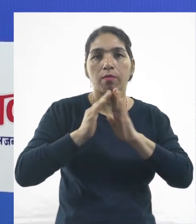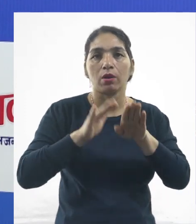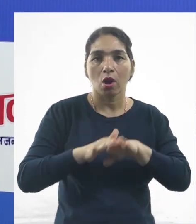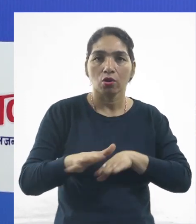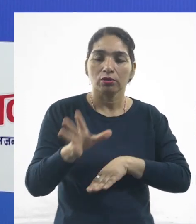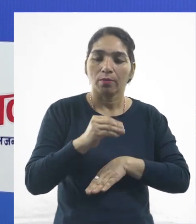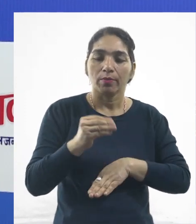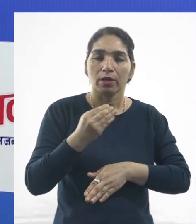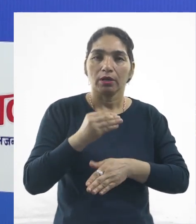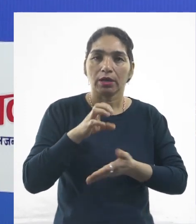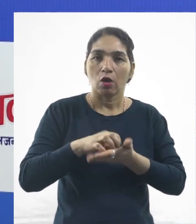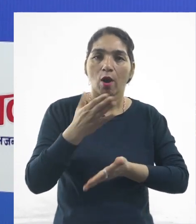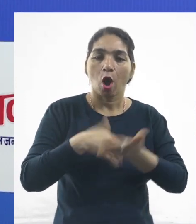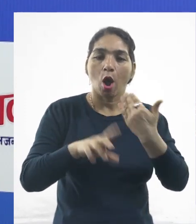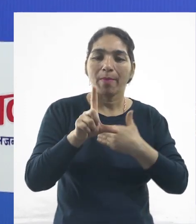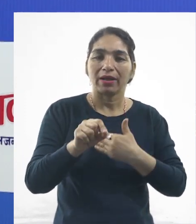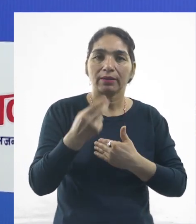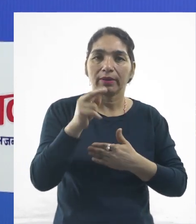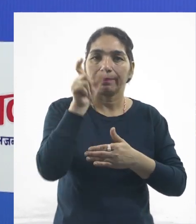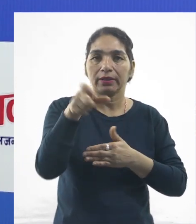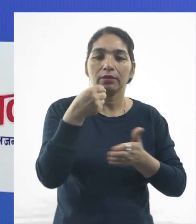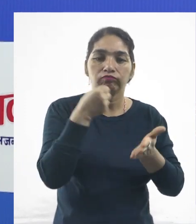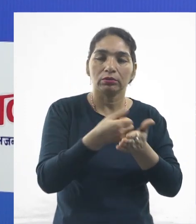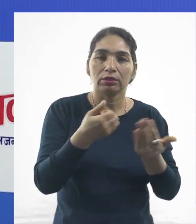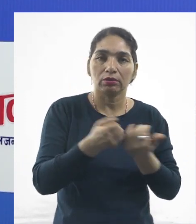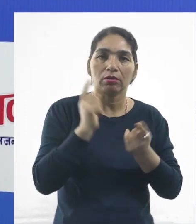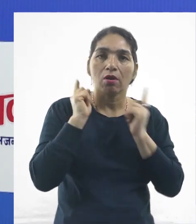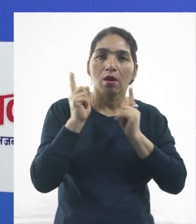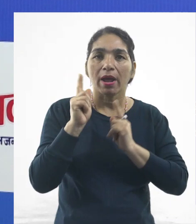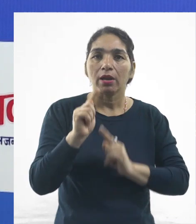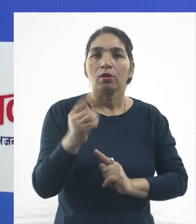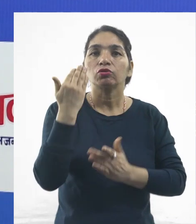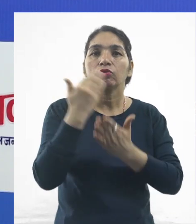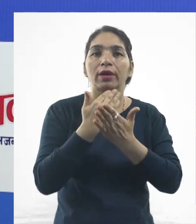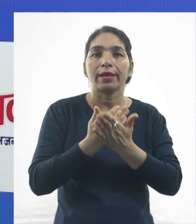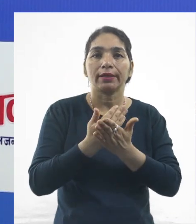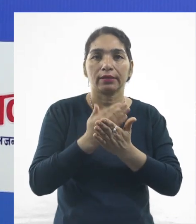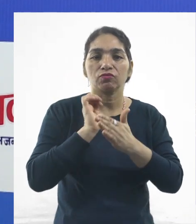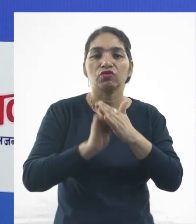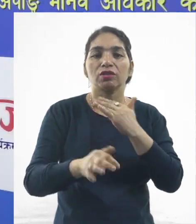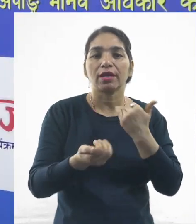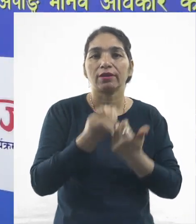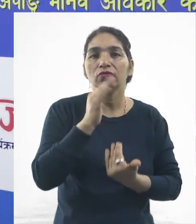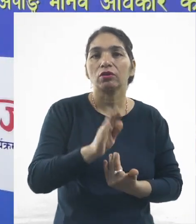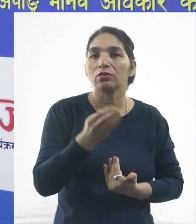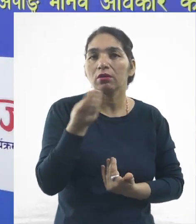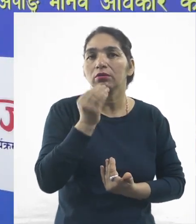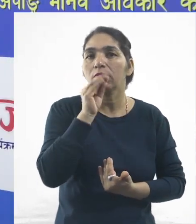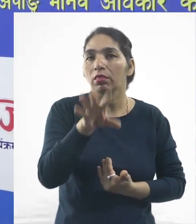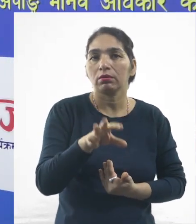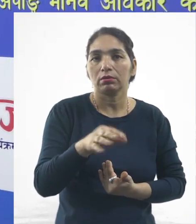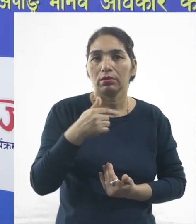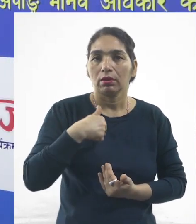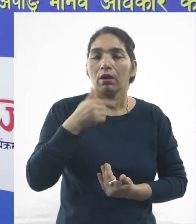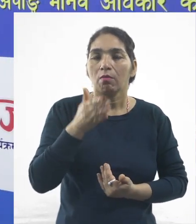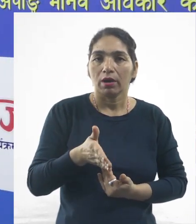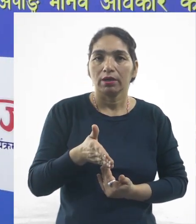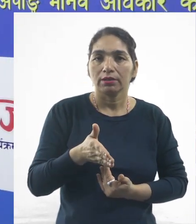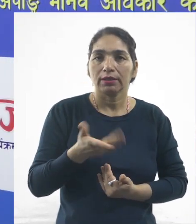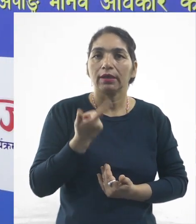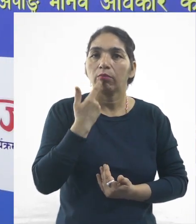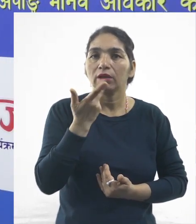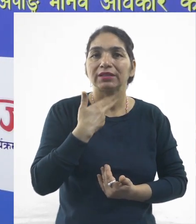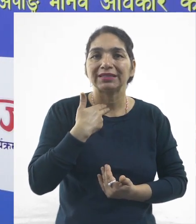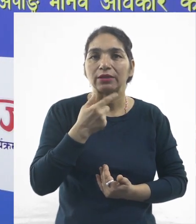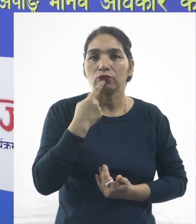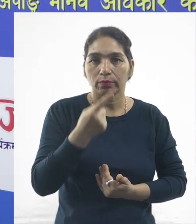पुग्ने खालको लागि नगरपालिकाले कस्तो कस्तो कार्यक्रमहरू ल्याउँदैछ अलिकति बताइदिनुहोस् न। जस्तो हामीले म चाहिँ के भन्न चाहन्छु